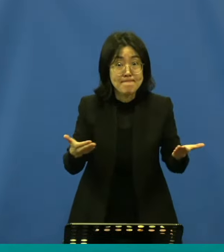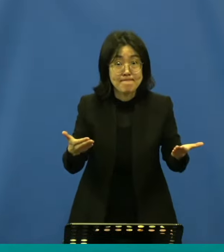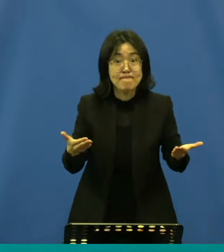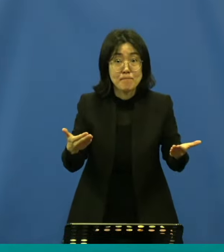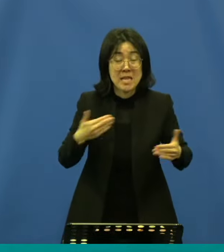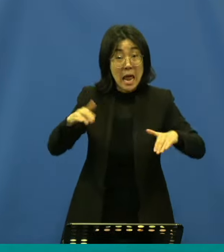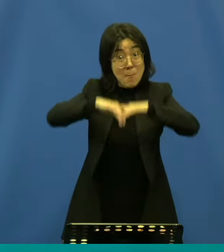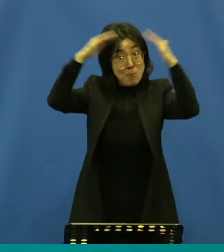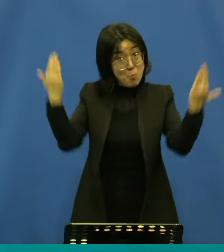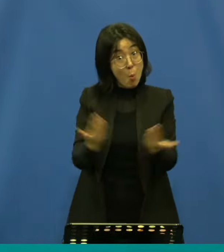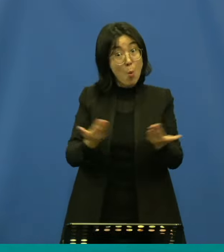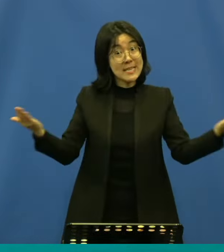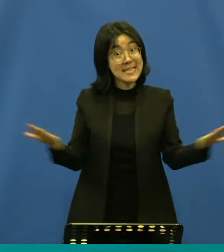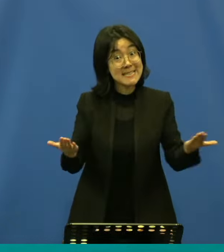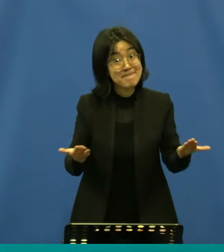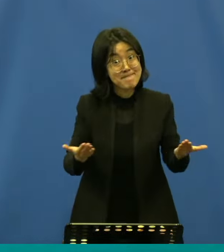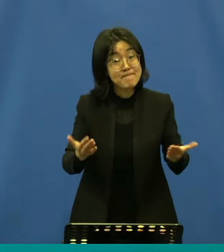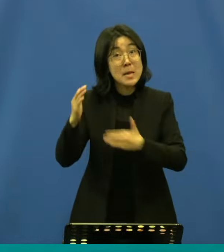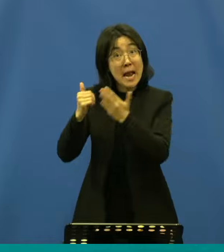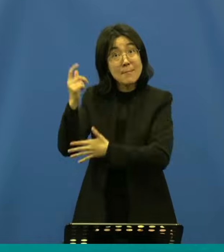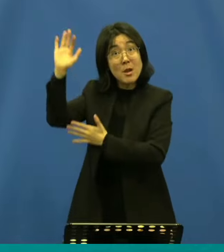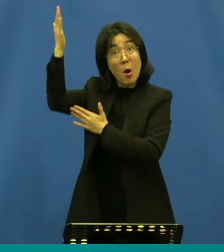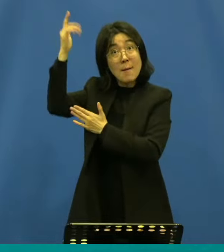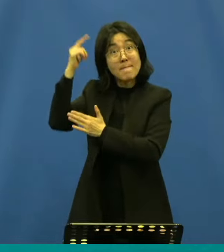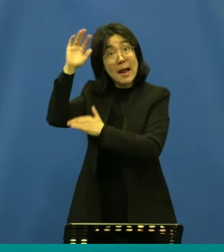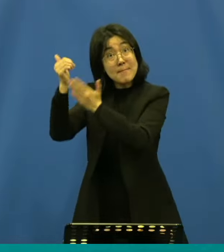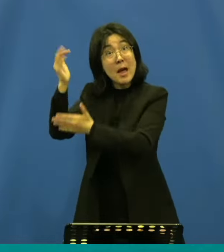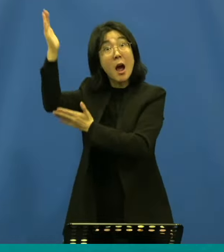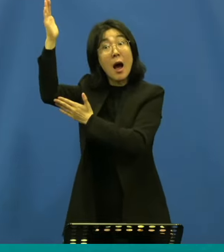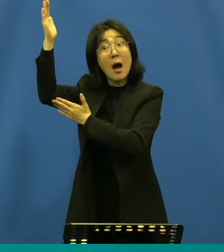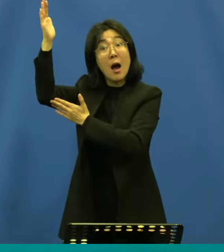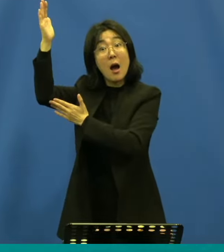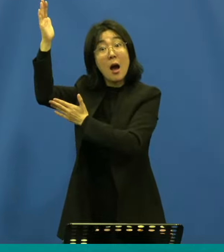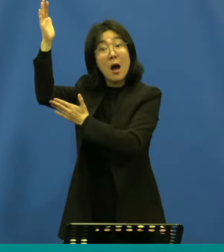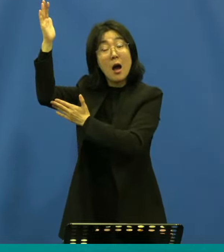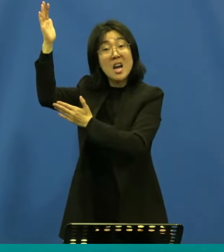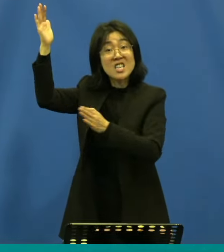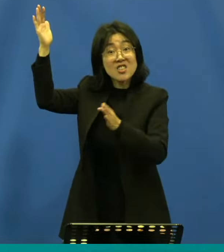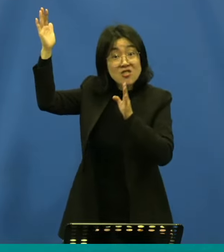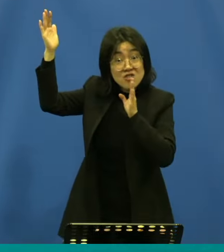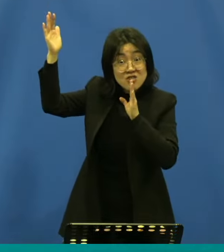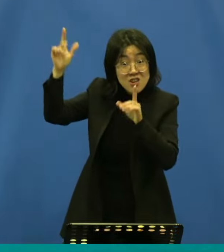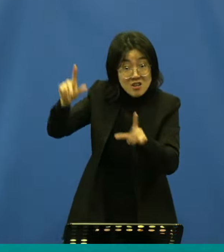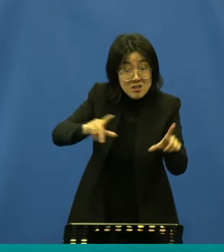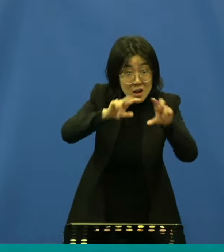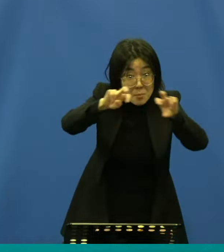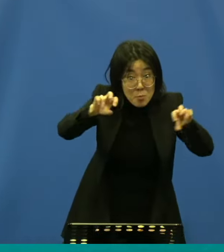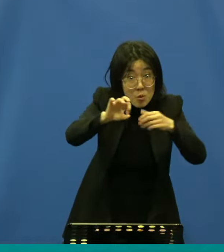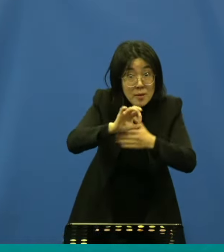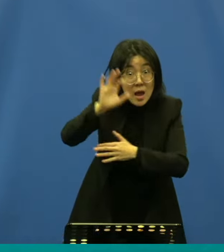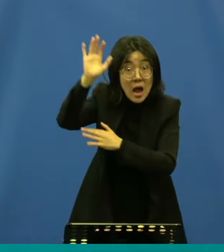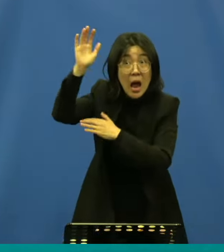여러분, 실제 현실로 들어가면 하나님의 영광은 너무 거리가 멀어요.